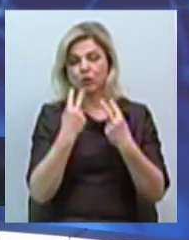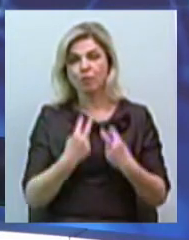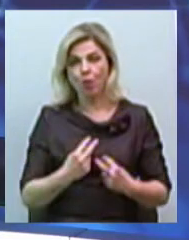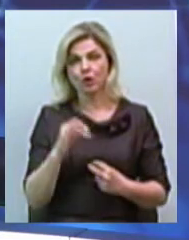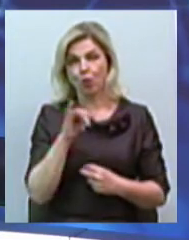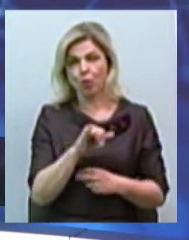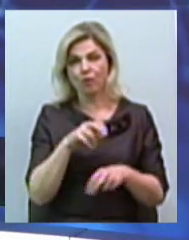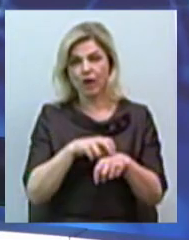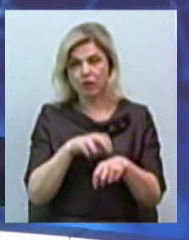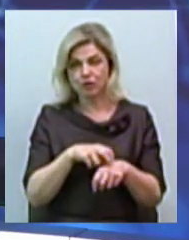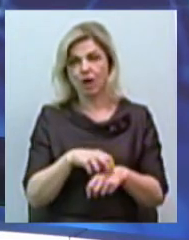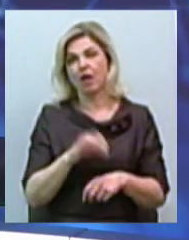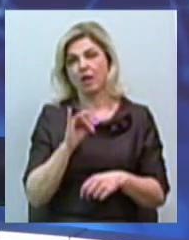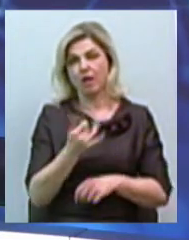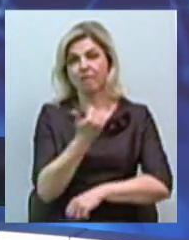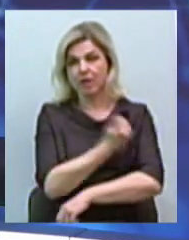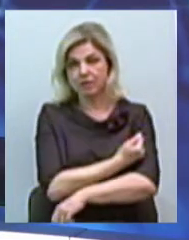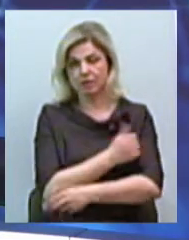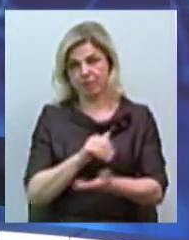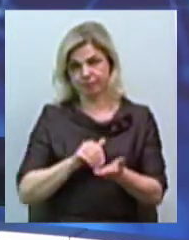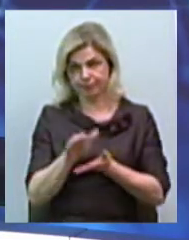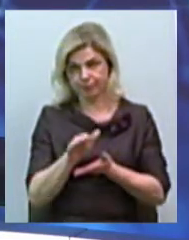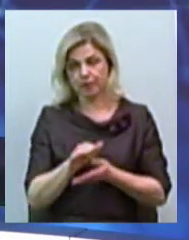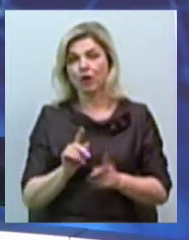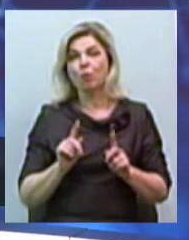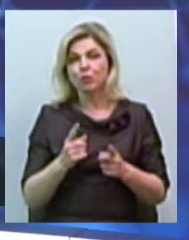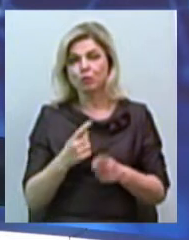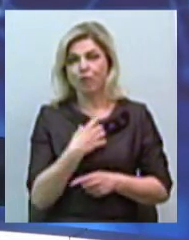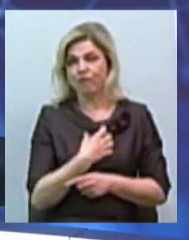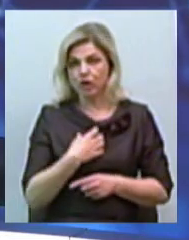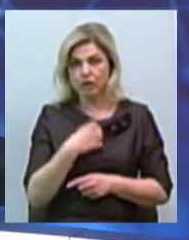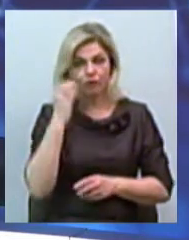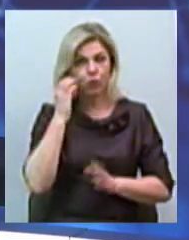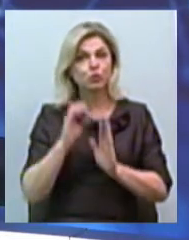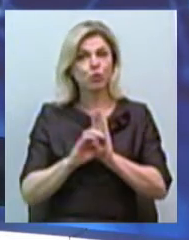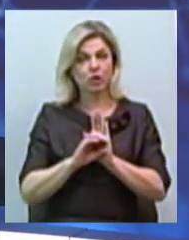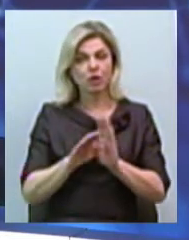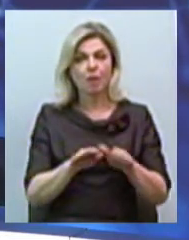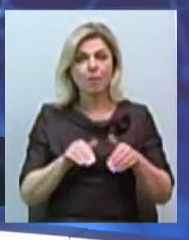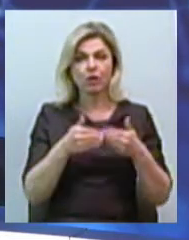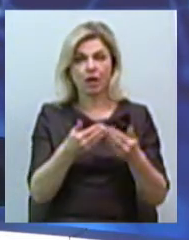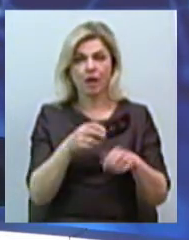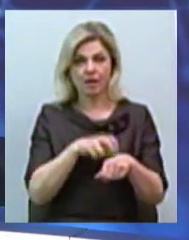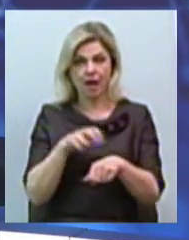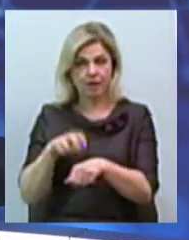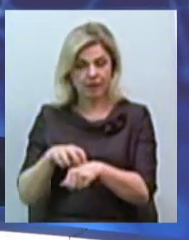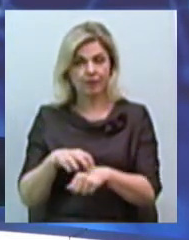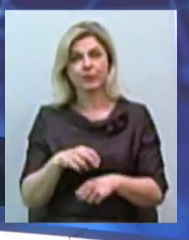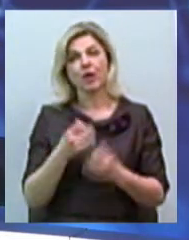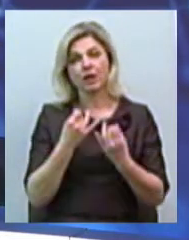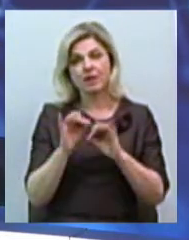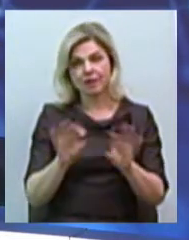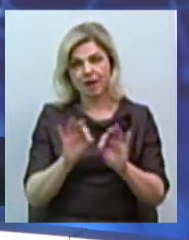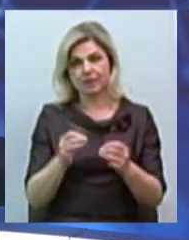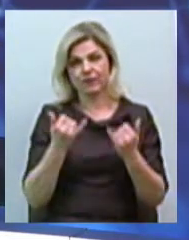та вакцинації відмовився. Про те, чому важливо дослухатись до порад лікарів, розповість наша сьогоднішня гостя в